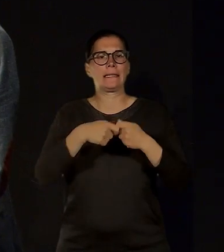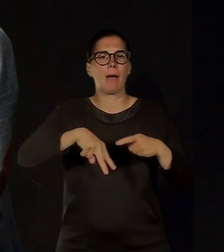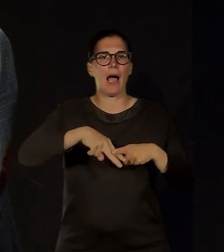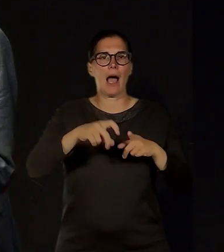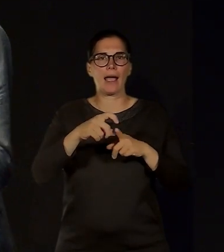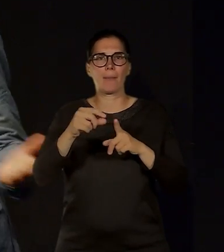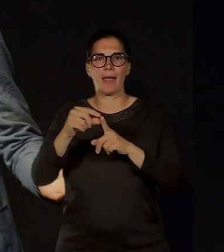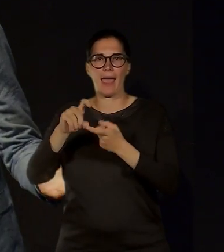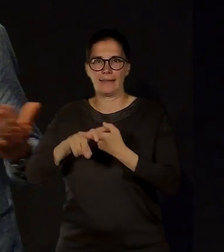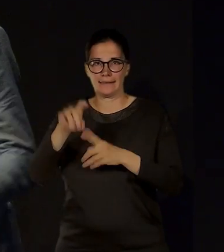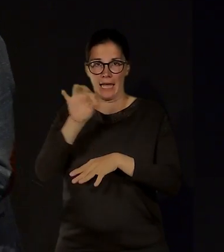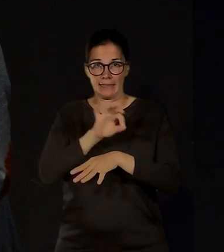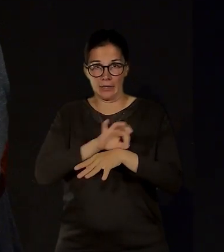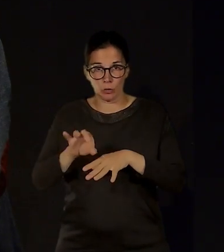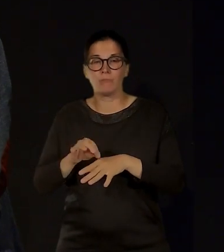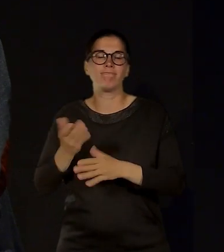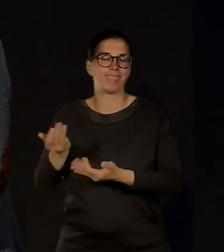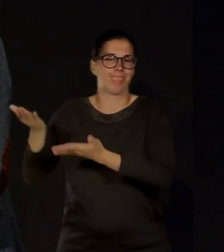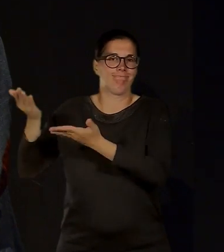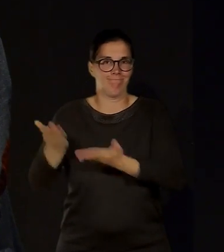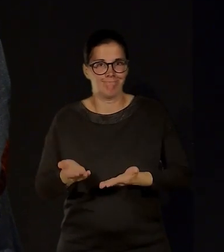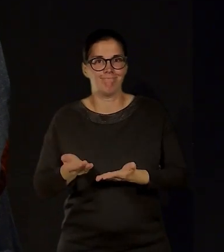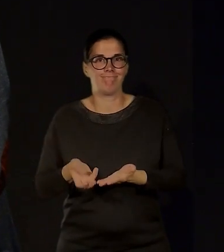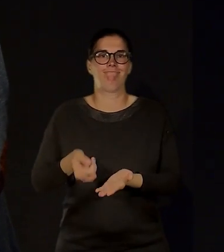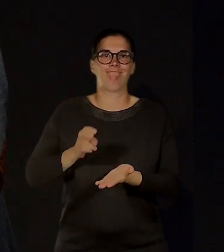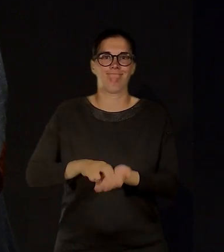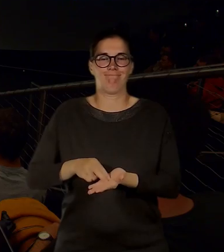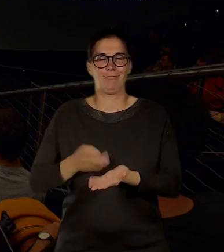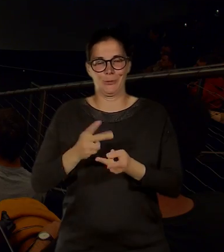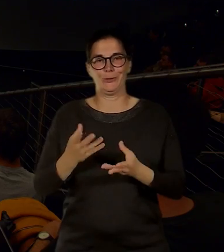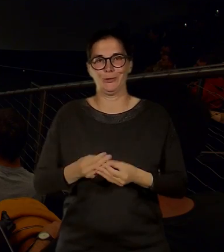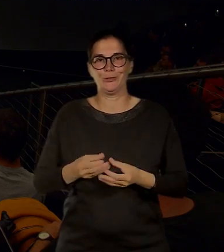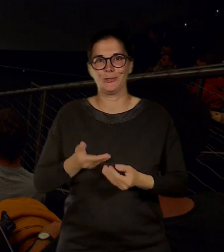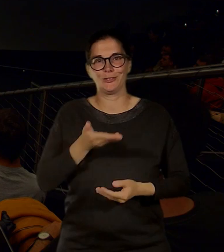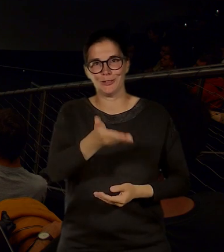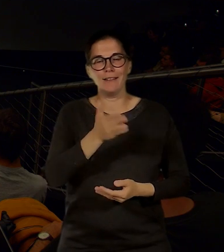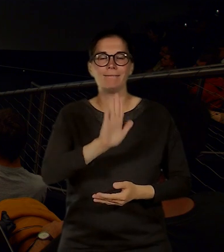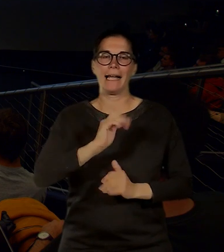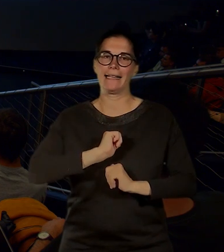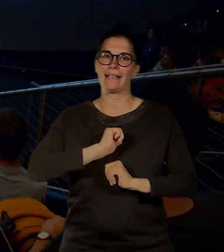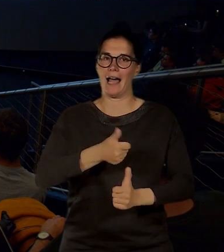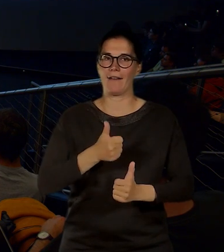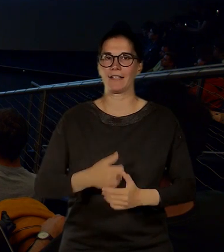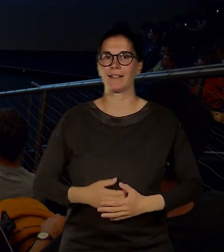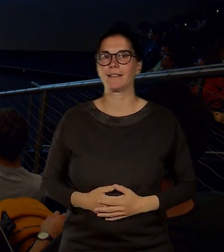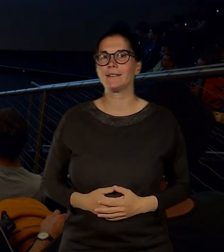a placi váš pro představení vašeho návrhu.